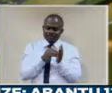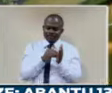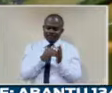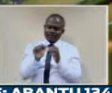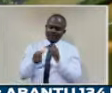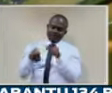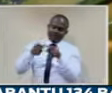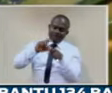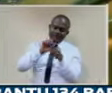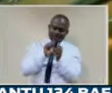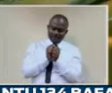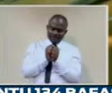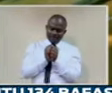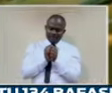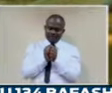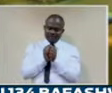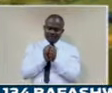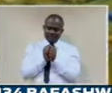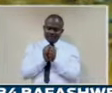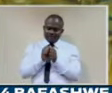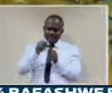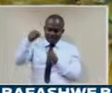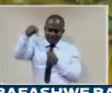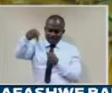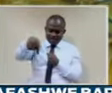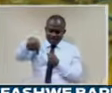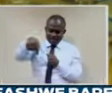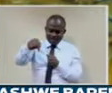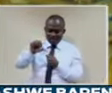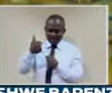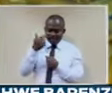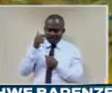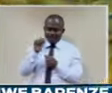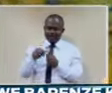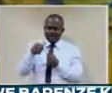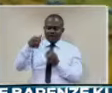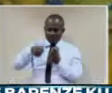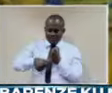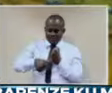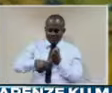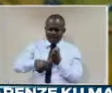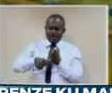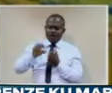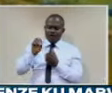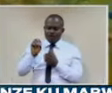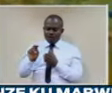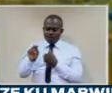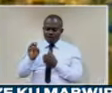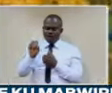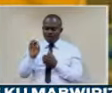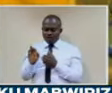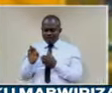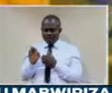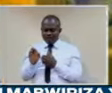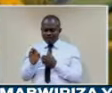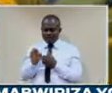yanakongera amajwi. Ngira ngo rero akanako nakabasha kuyatsa cyangwa se kakayizimya.